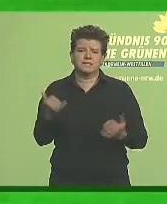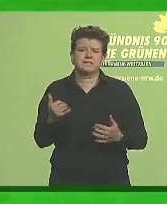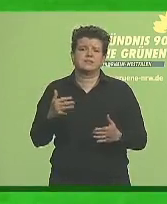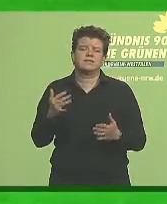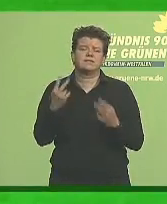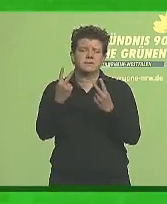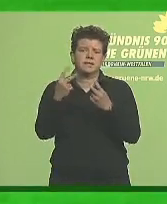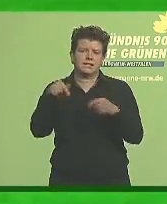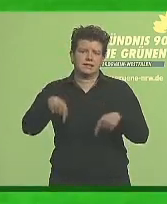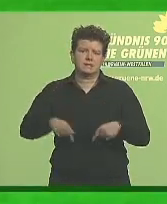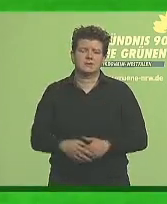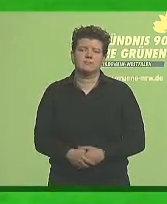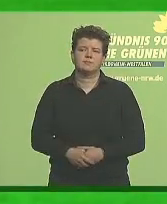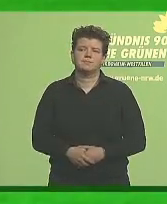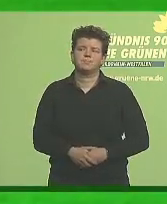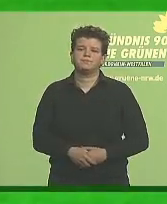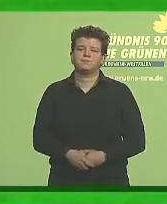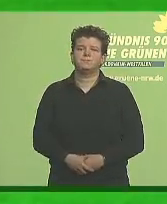Da ich diesen Tag